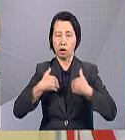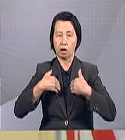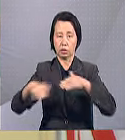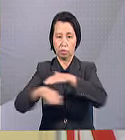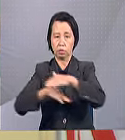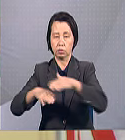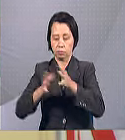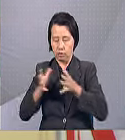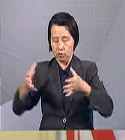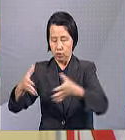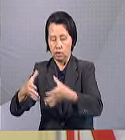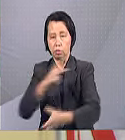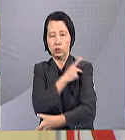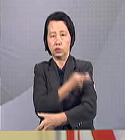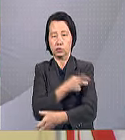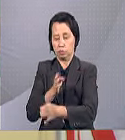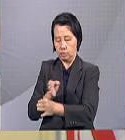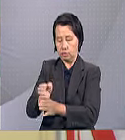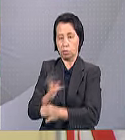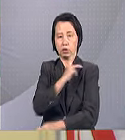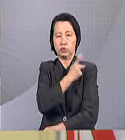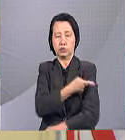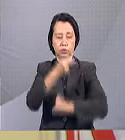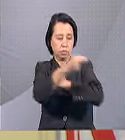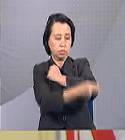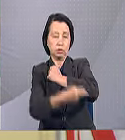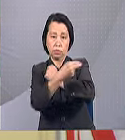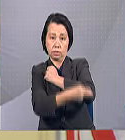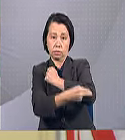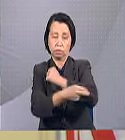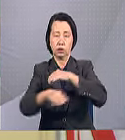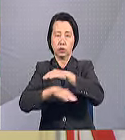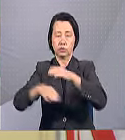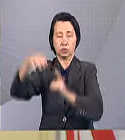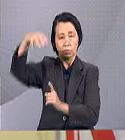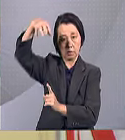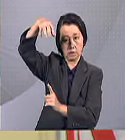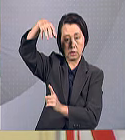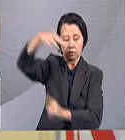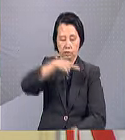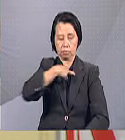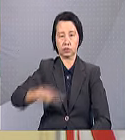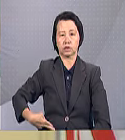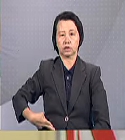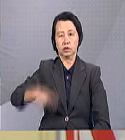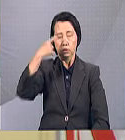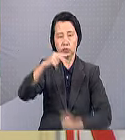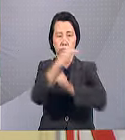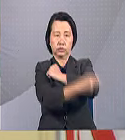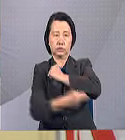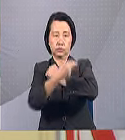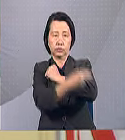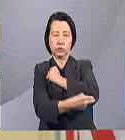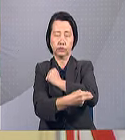bawah ruang lingkup kuasa dan bidang kuasa negeri di bawah naungan raja-raja bagi